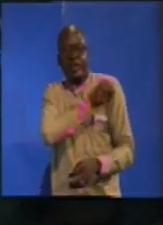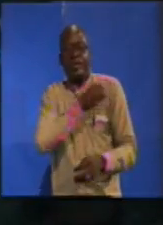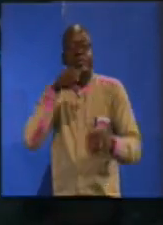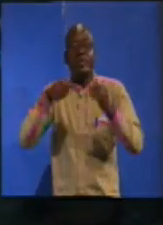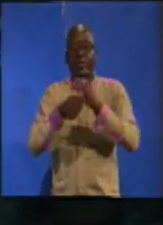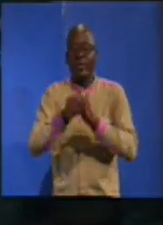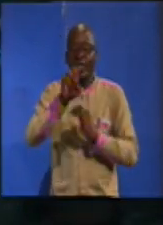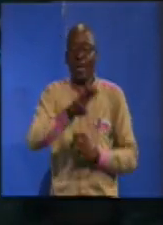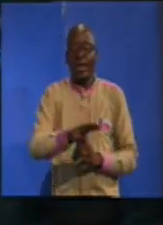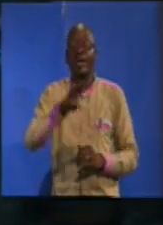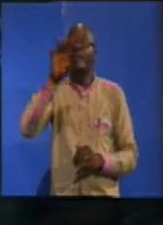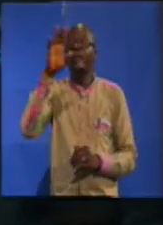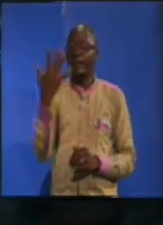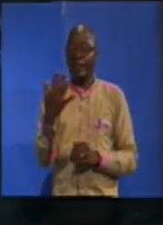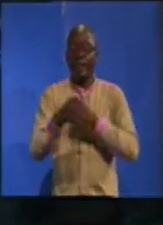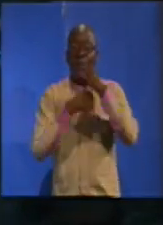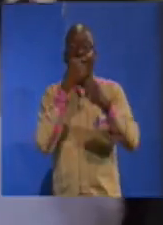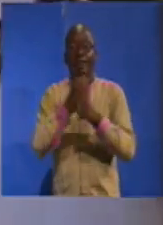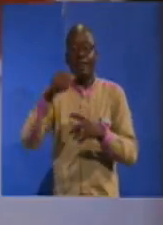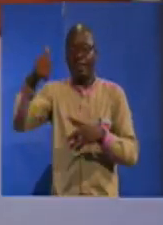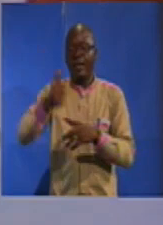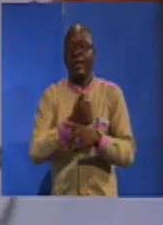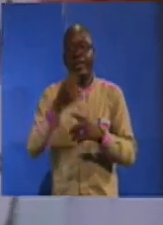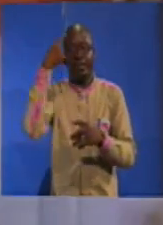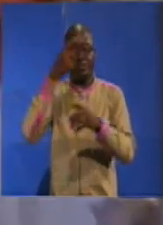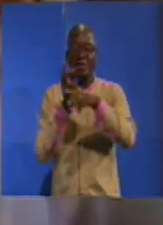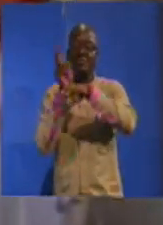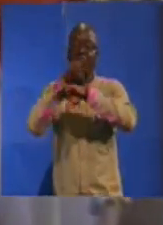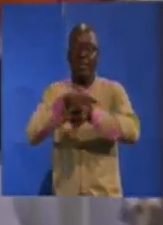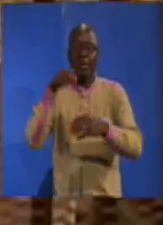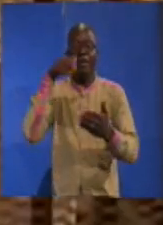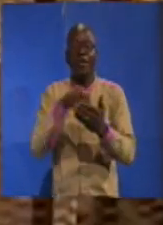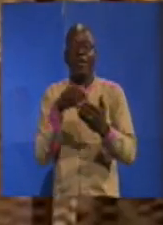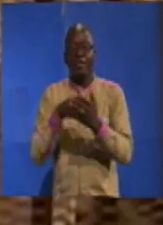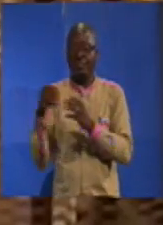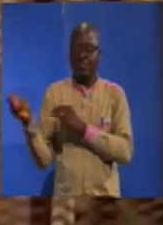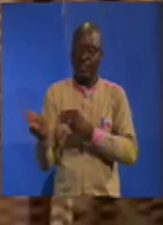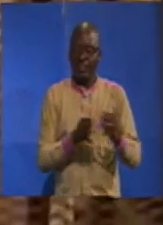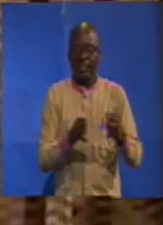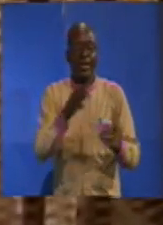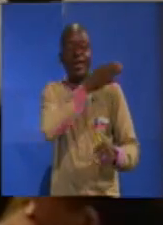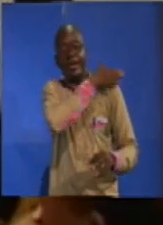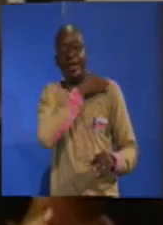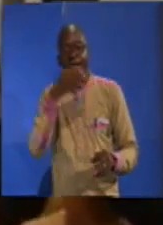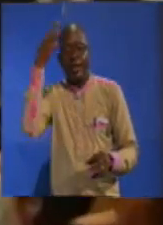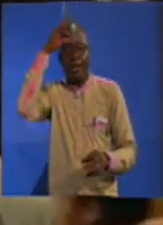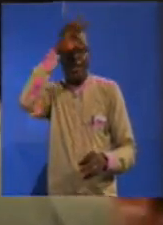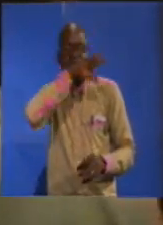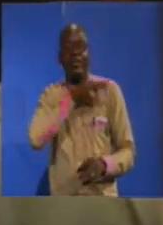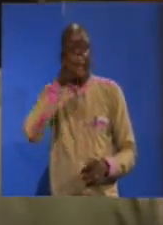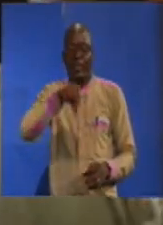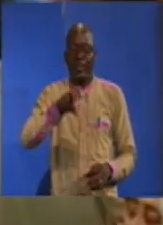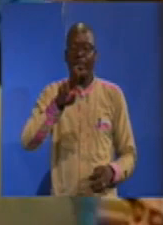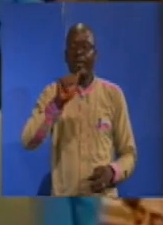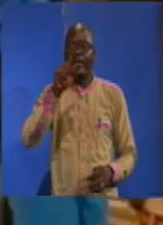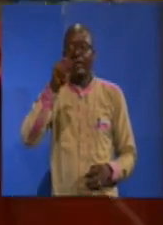de 45 ans de prison dans 2 affaires, incitation à la violence contre des manifestants fin 2012 et espionnage au profit du Qatar. Il était aussi